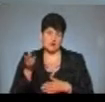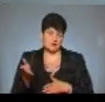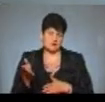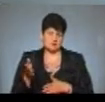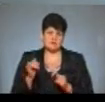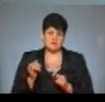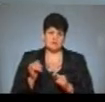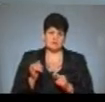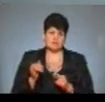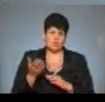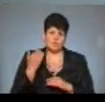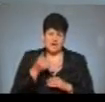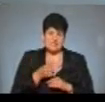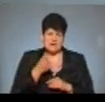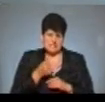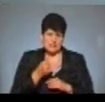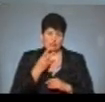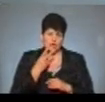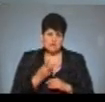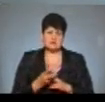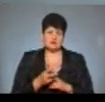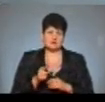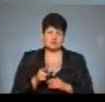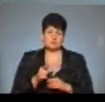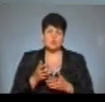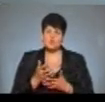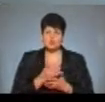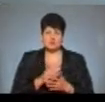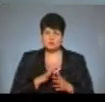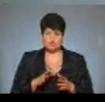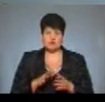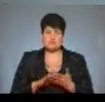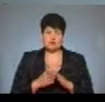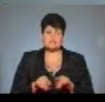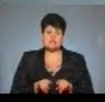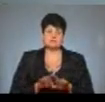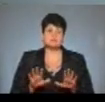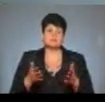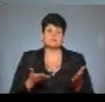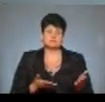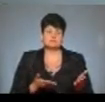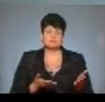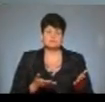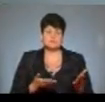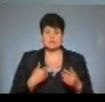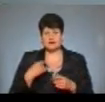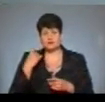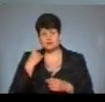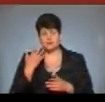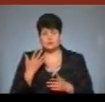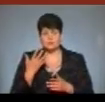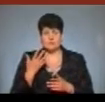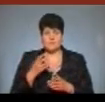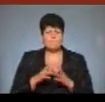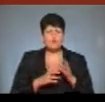І дійсно попередній рік показав через неурожай, от така цінова ситуація склалася. Я думаю, що так помідори